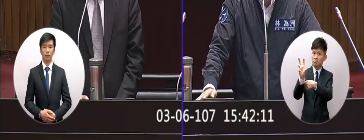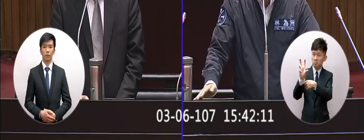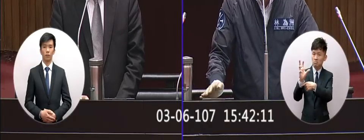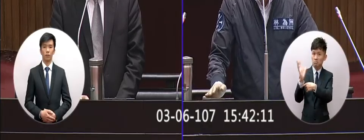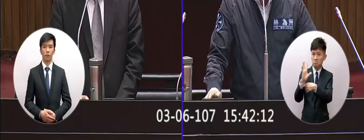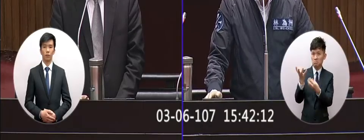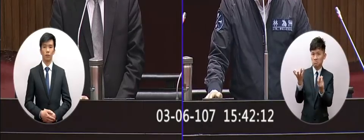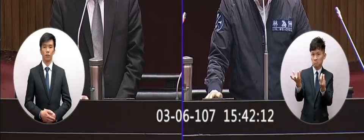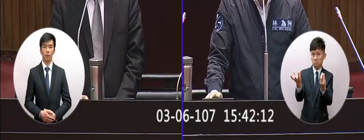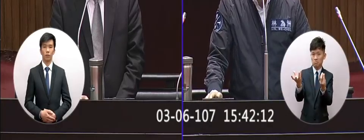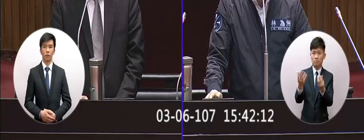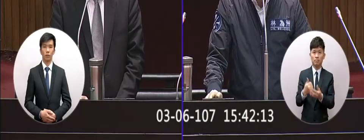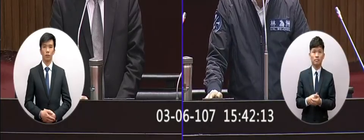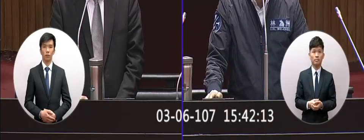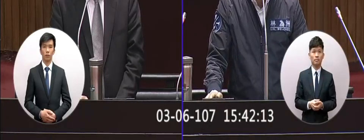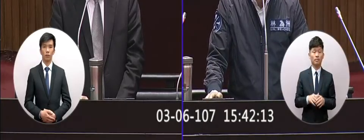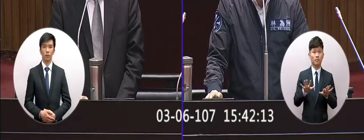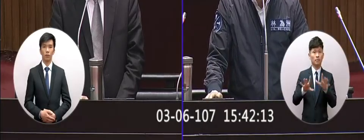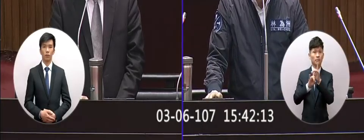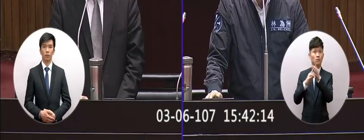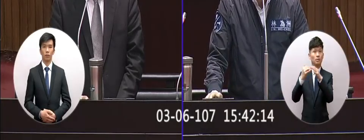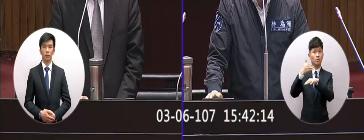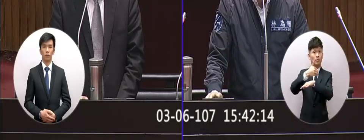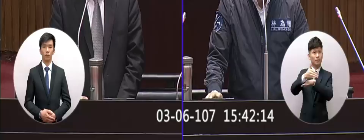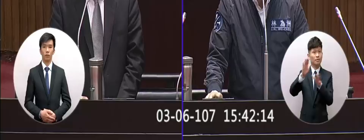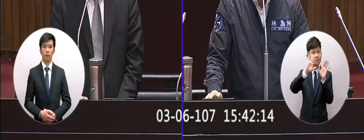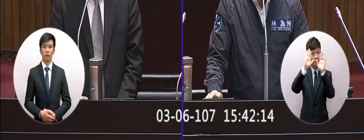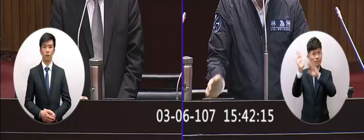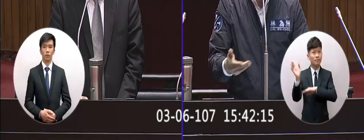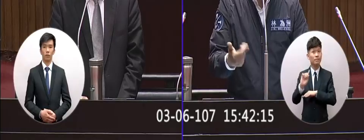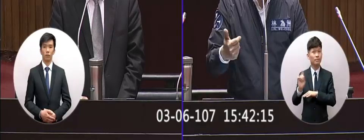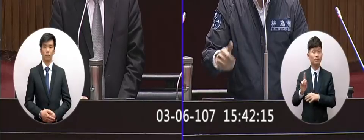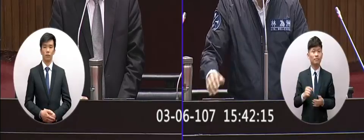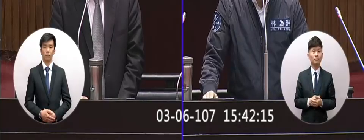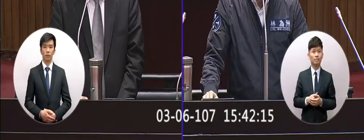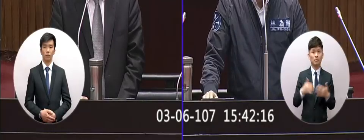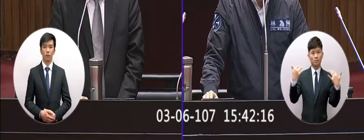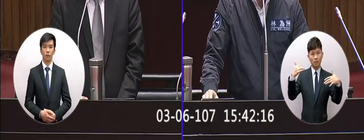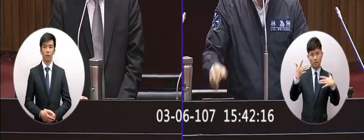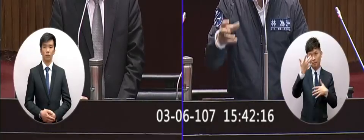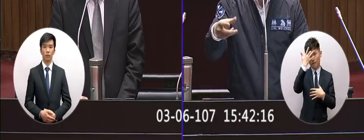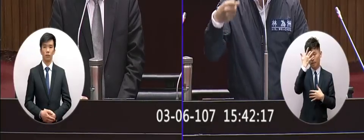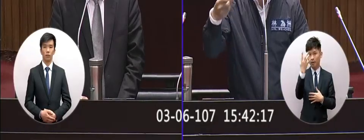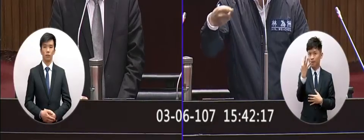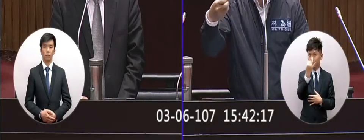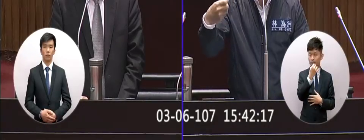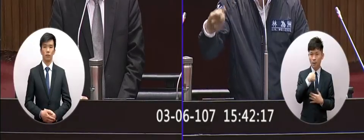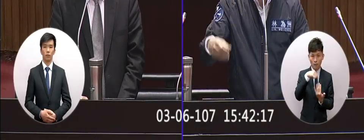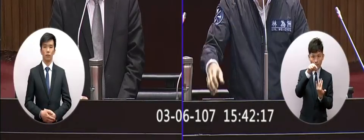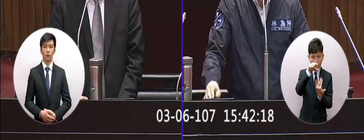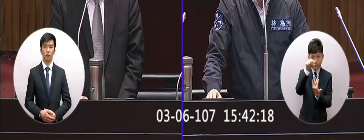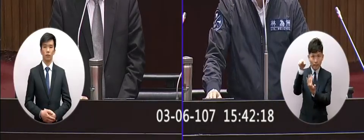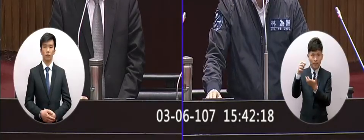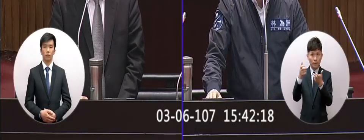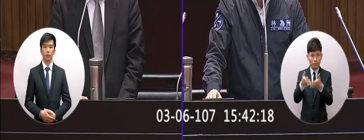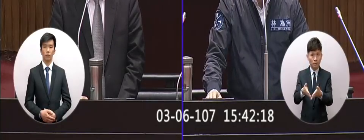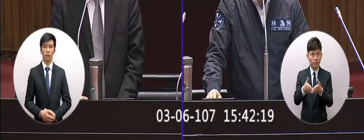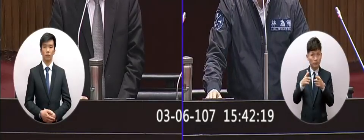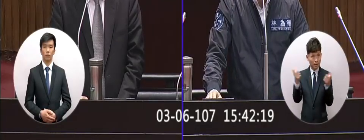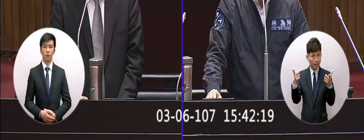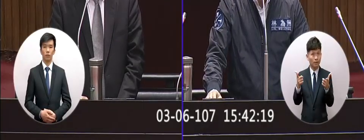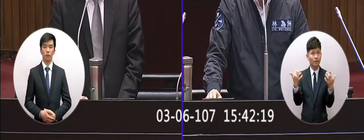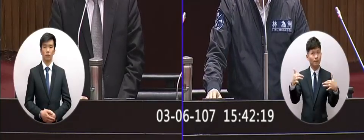70-80%左右。所以现在新竹县的状况有几个问题了，我把它挑出来比较重大的问